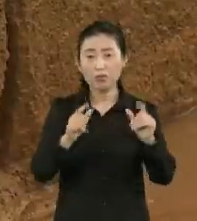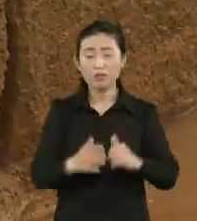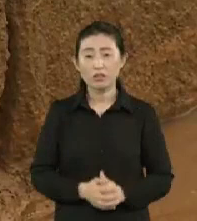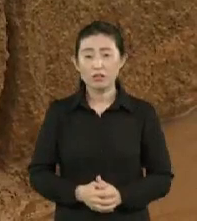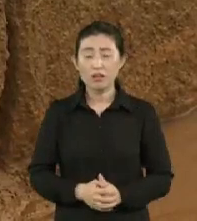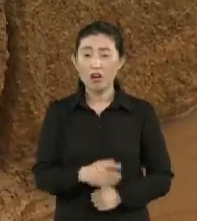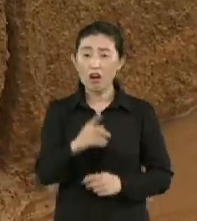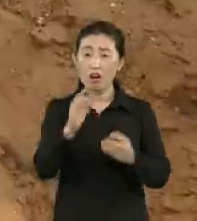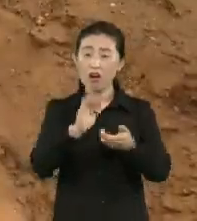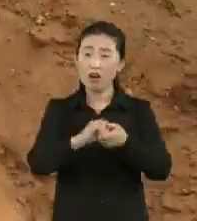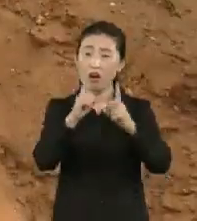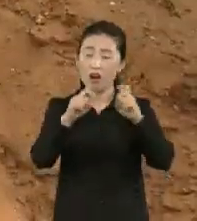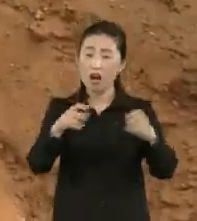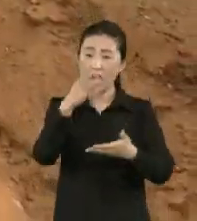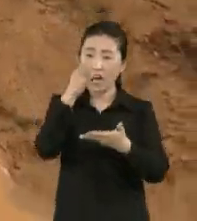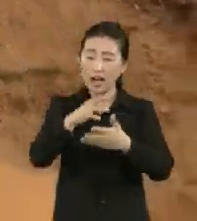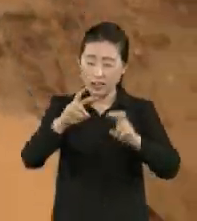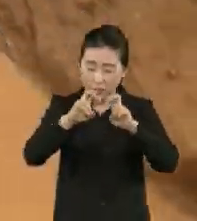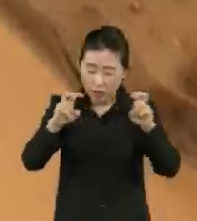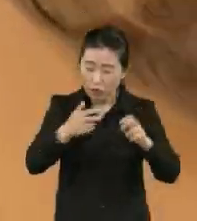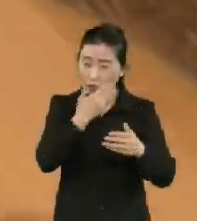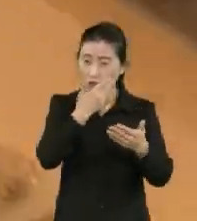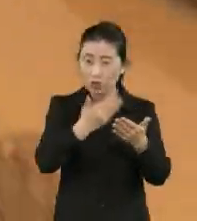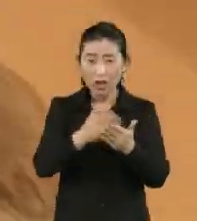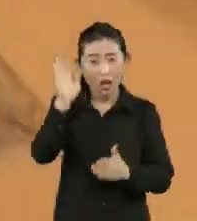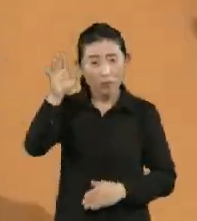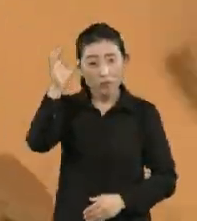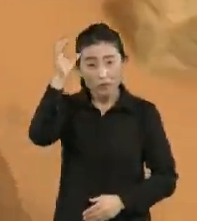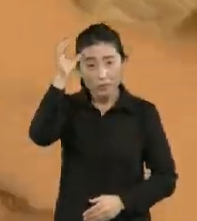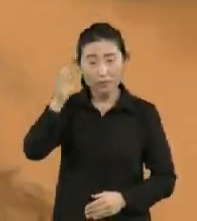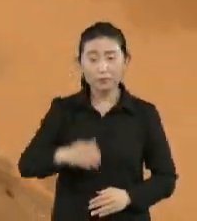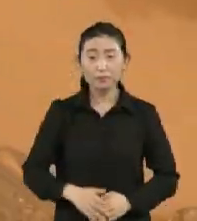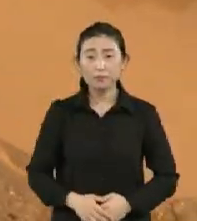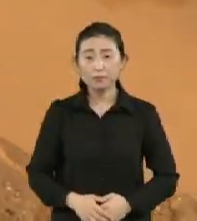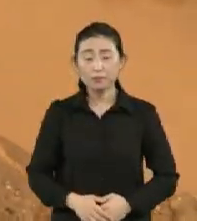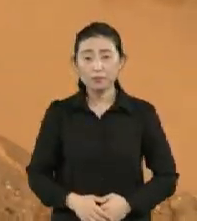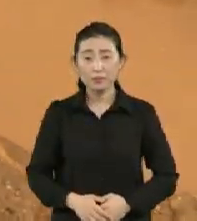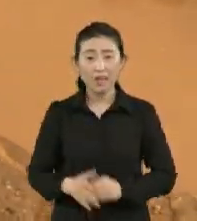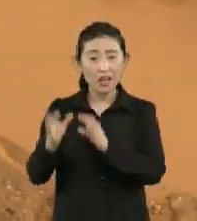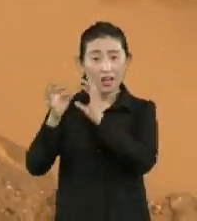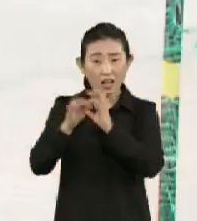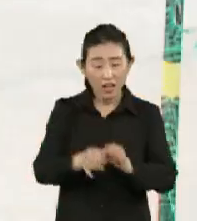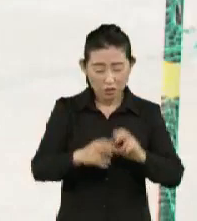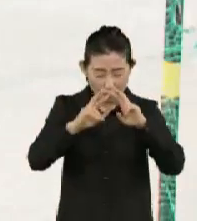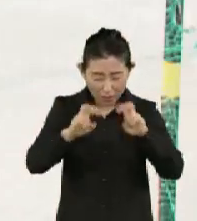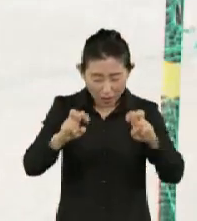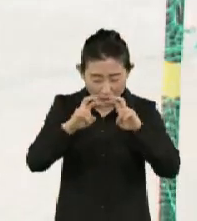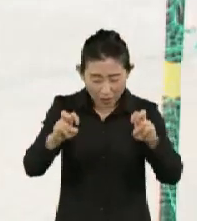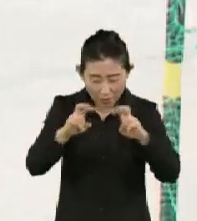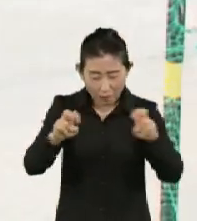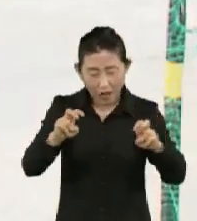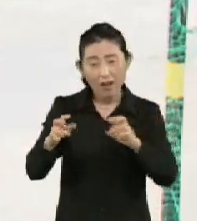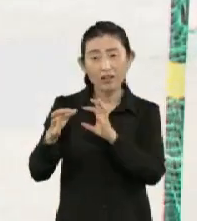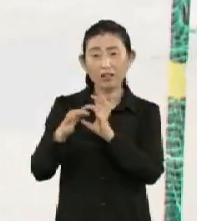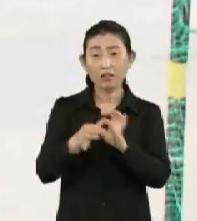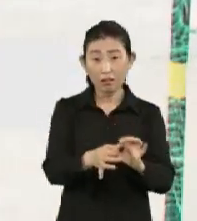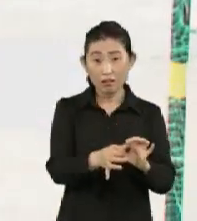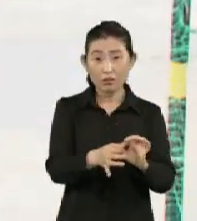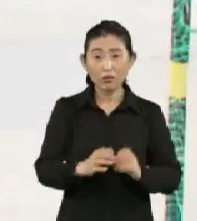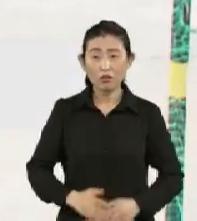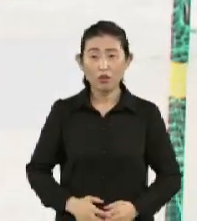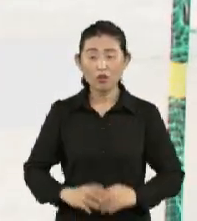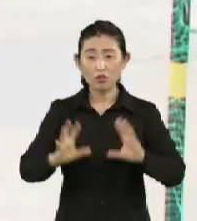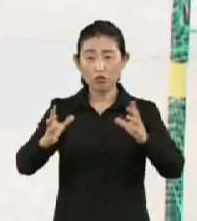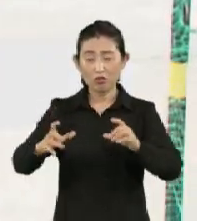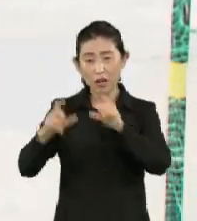천흥사의 가치를 밝히는 데 중요한 역할이 기대됩니다. 지속적으로 학술 조사를 추진해서